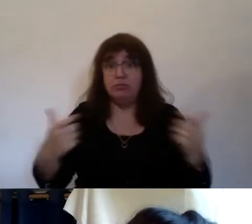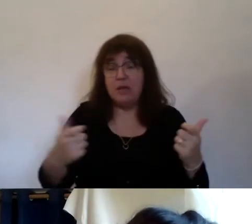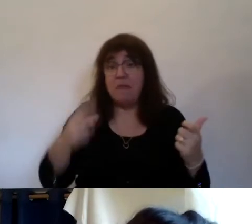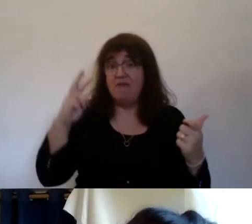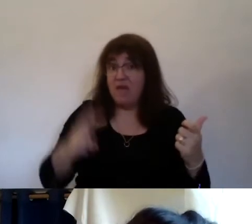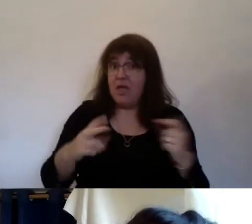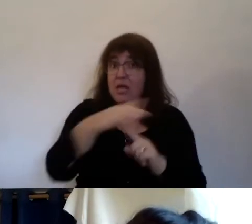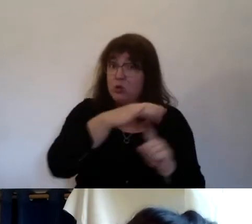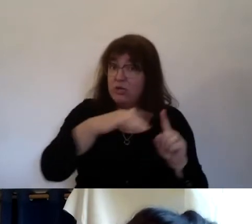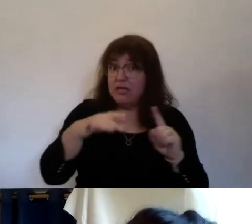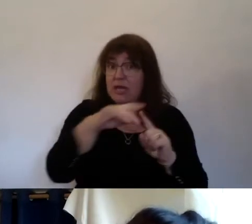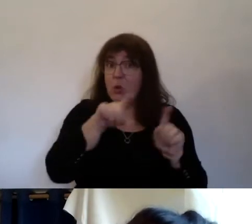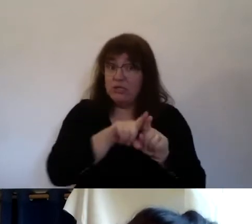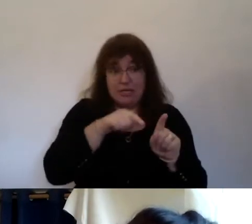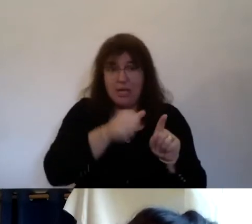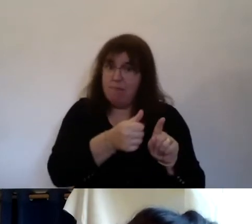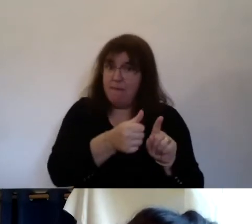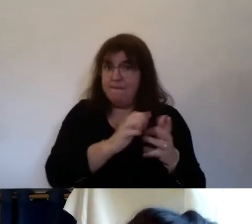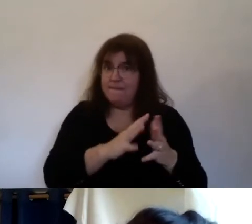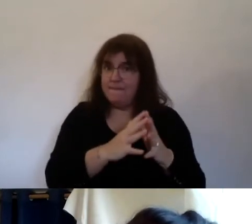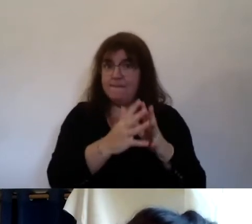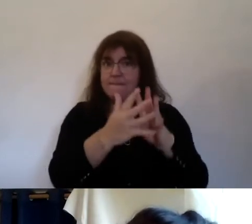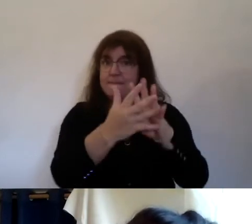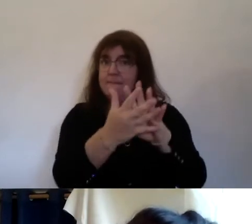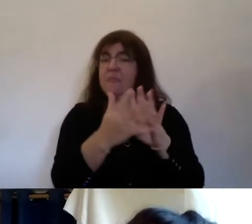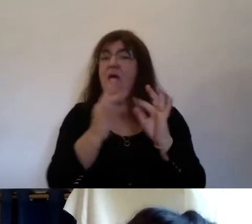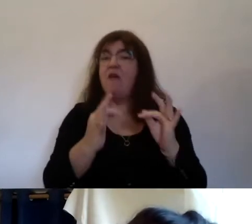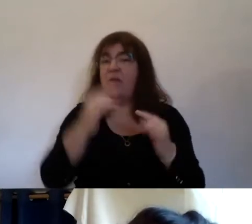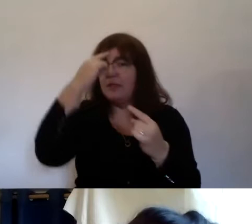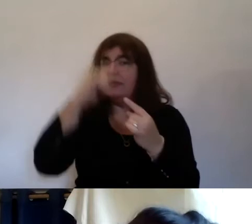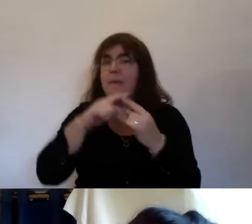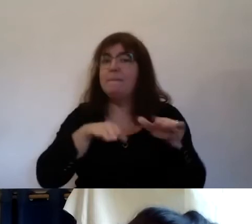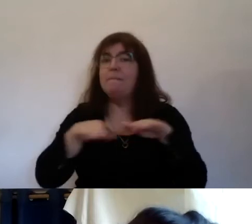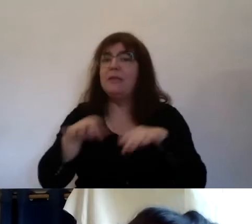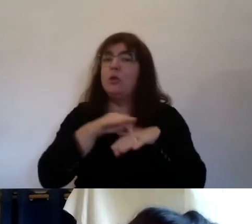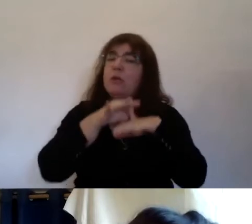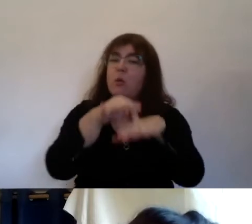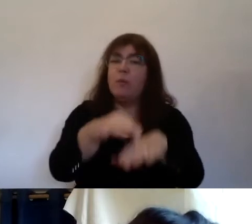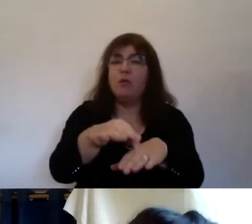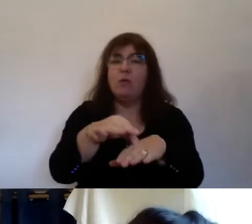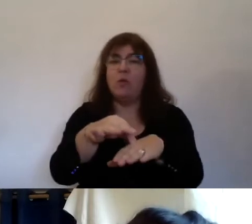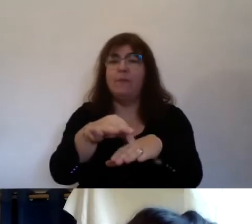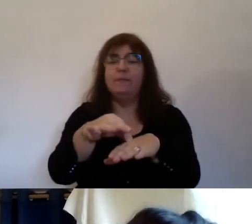un tournant dans nos manières d'accompagner les personnes, de concevoir l'accompagnement.